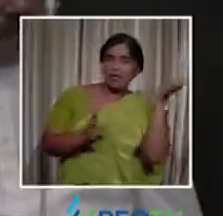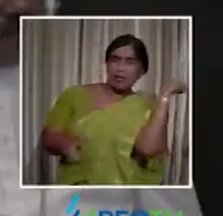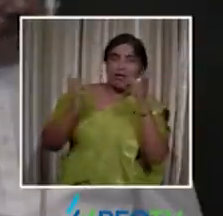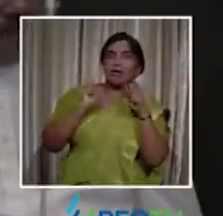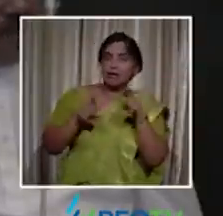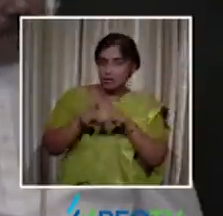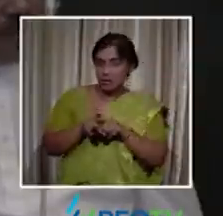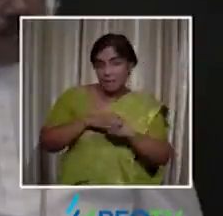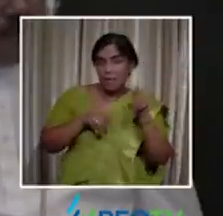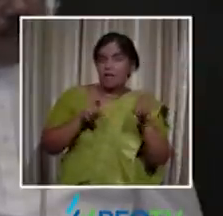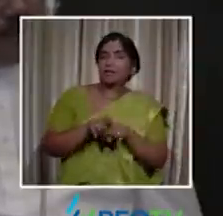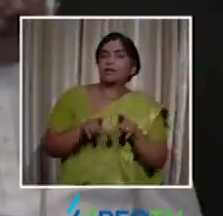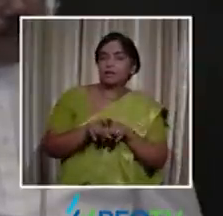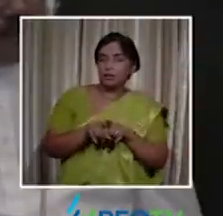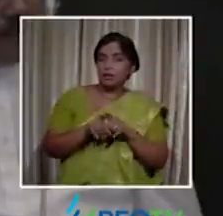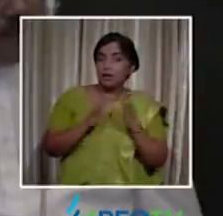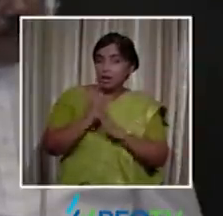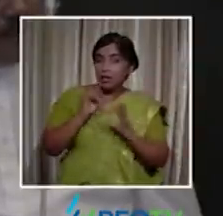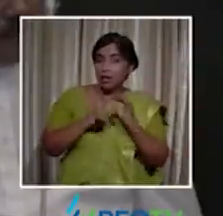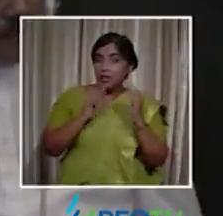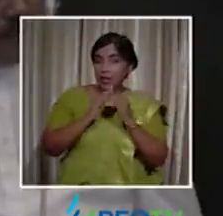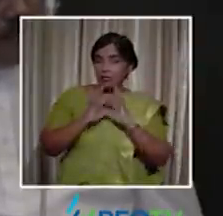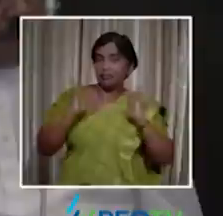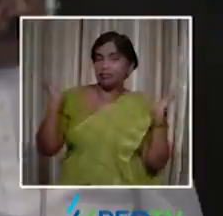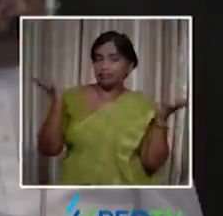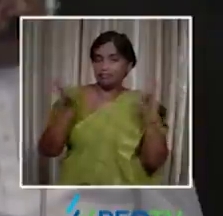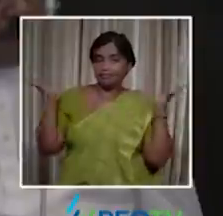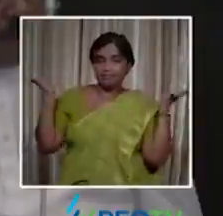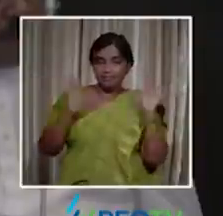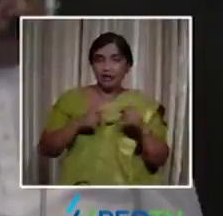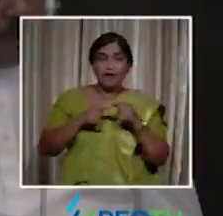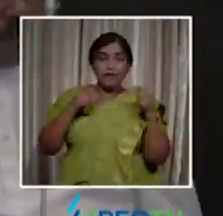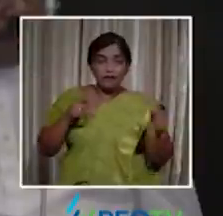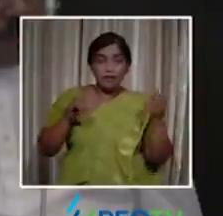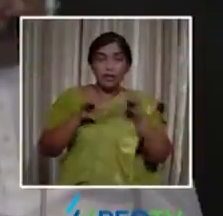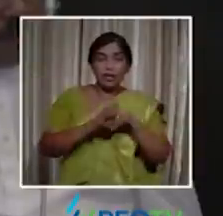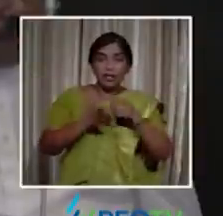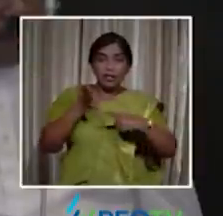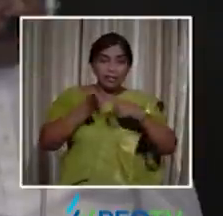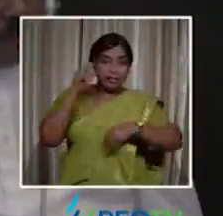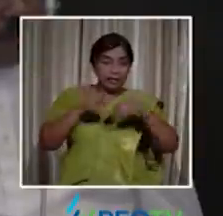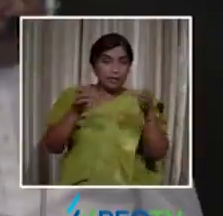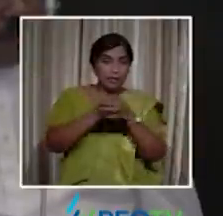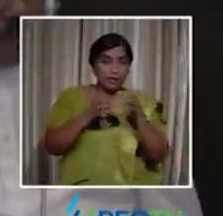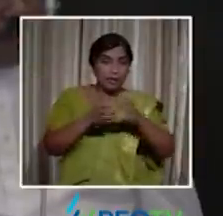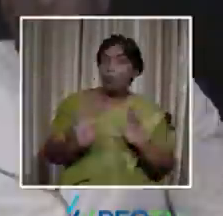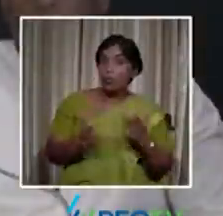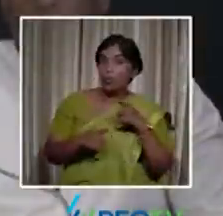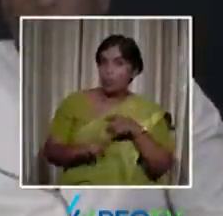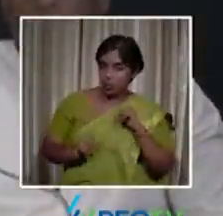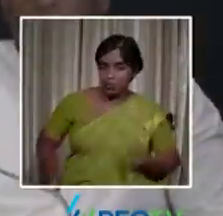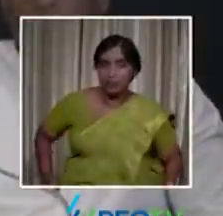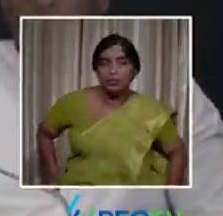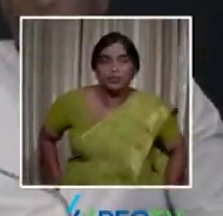නෙවෙයි සංවිධානාත්මකව හැම මන්ත්‍රීවරගෙම gedara වට කරන්න කියන විපක්ෂයේ නියෝජනය කරන දේශපාලන පක්ෂවල නායකයන් එදා දවසේ කටයුත්ත කරා.